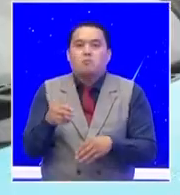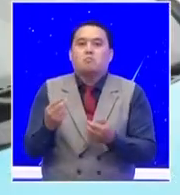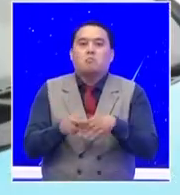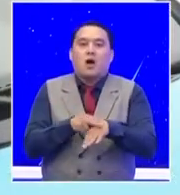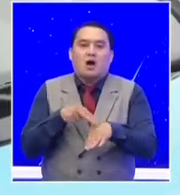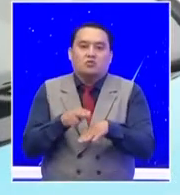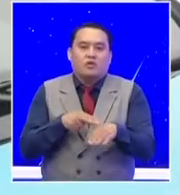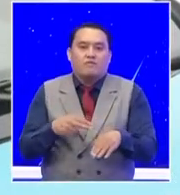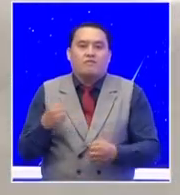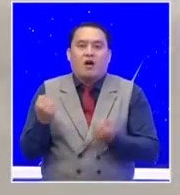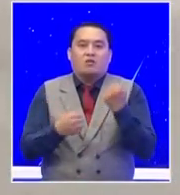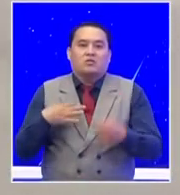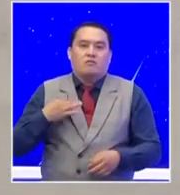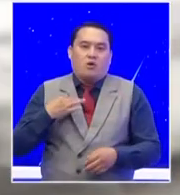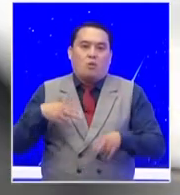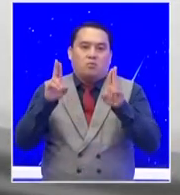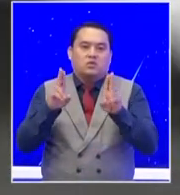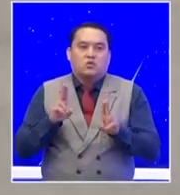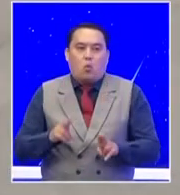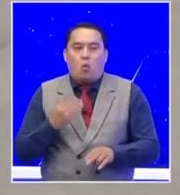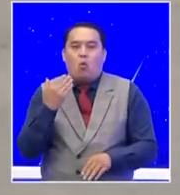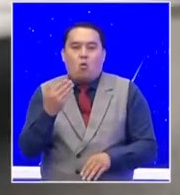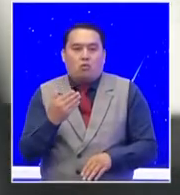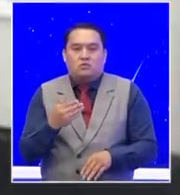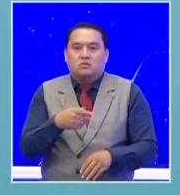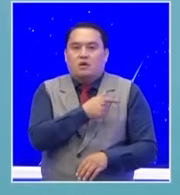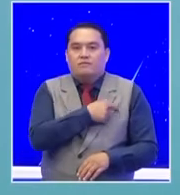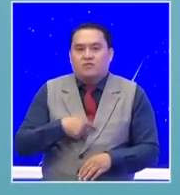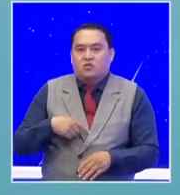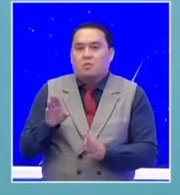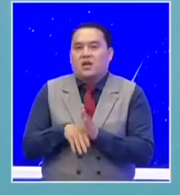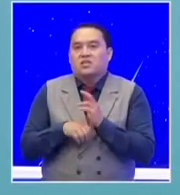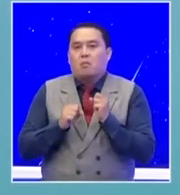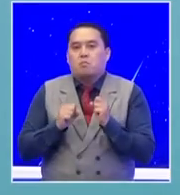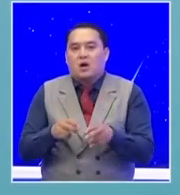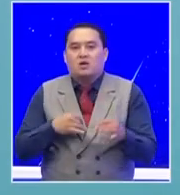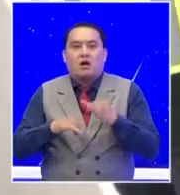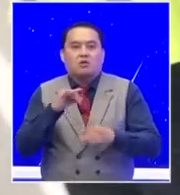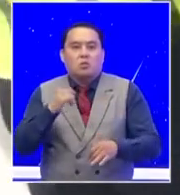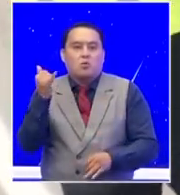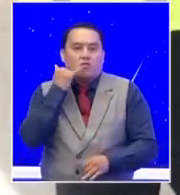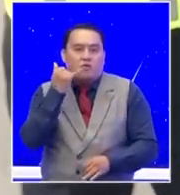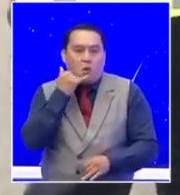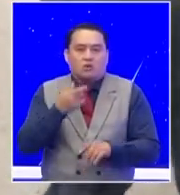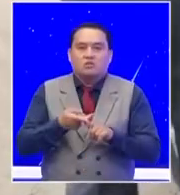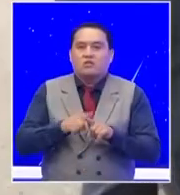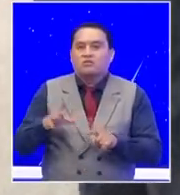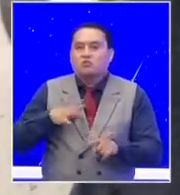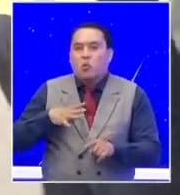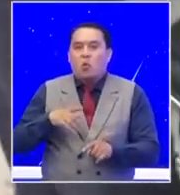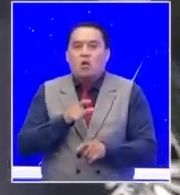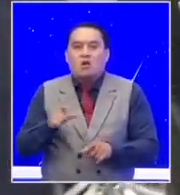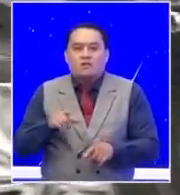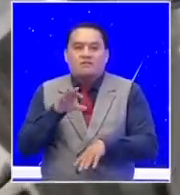автомобиль, водители игнорируют правила дороги. Непристегнутый ремень безопасности, разговор по мобильному. Самые невинные